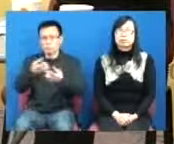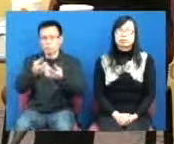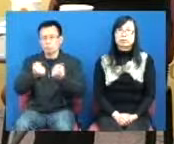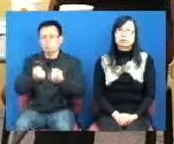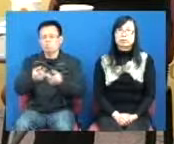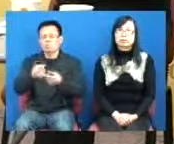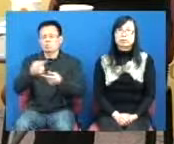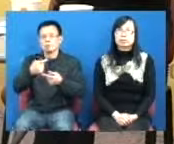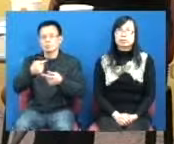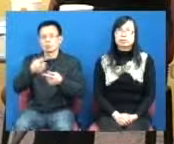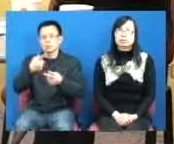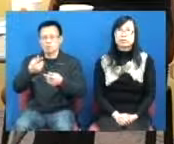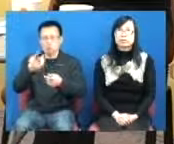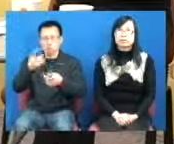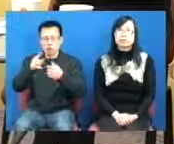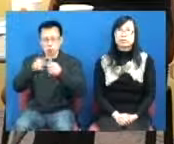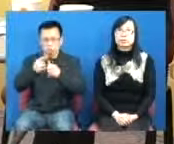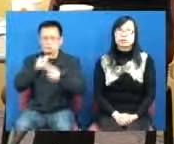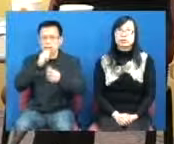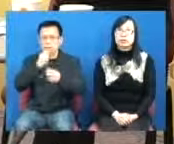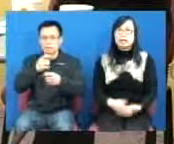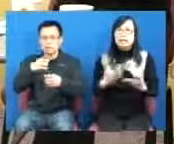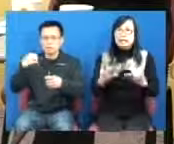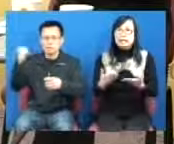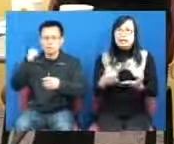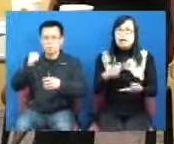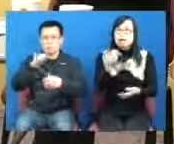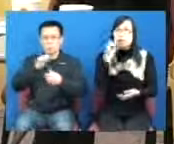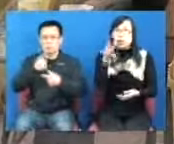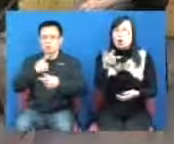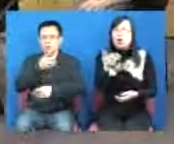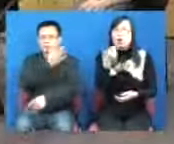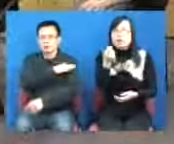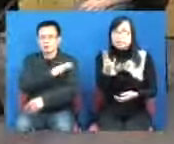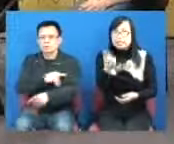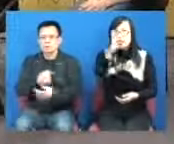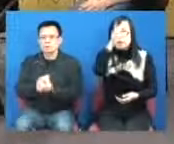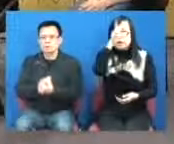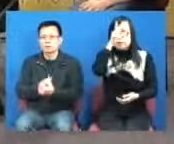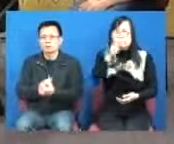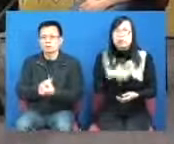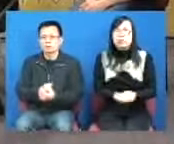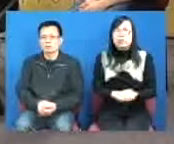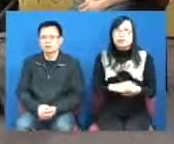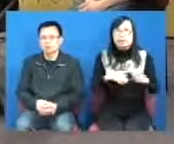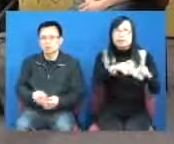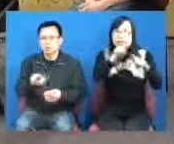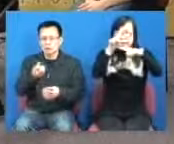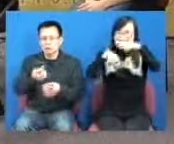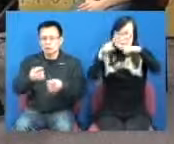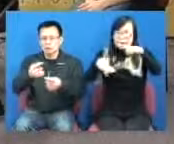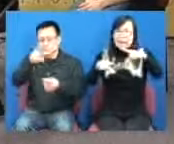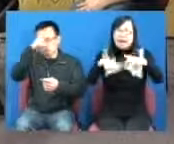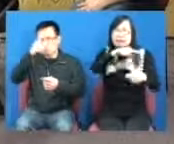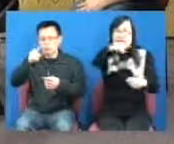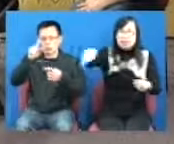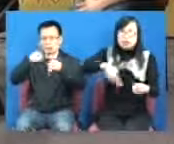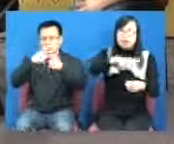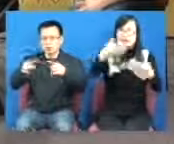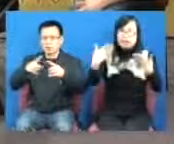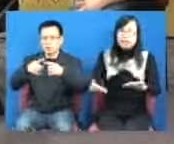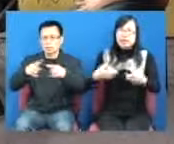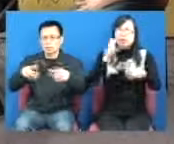不干預開頭還有講這幾個字現在講小政府小政府大市場現在就講大社會